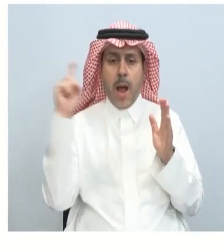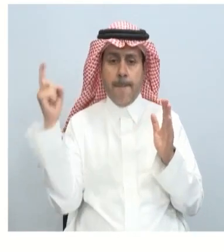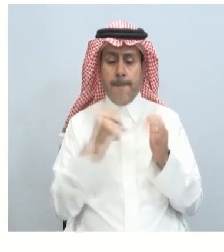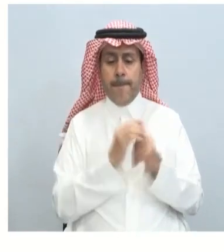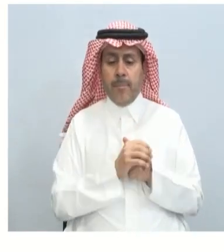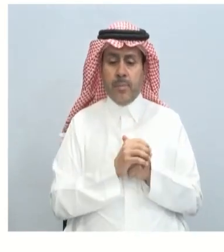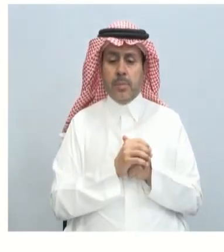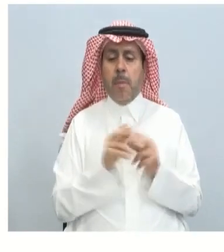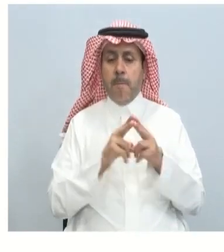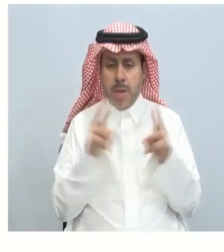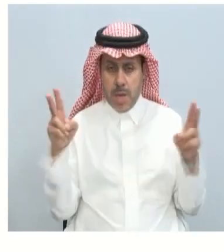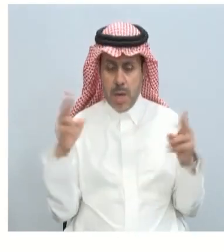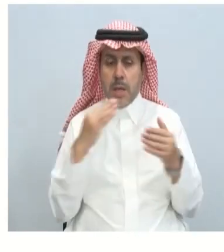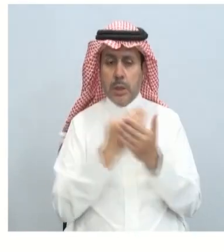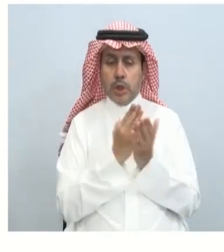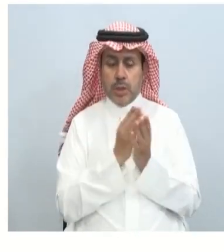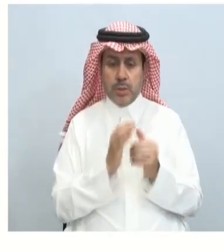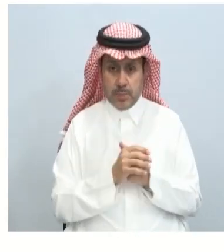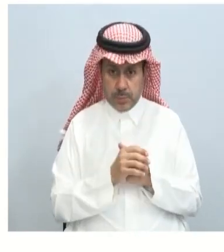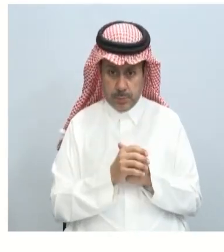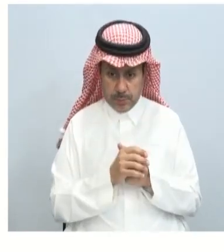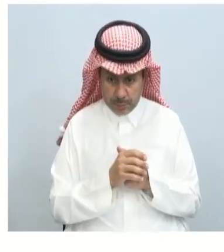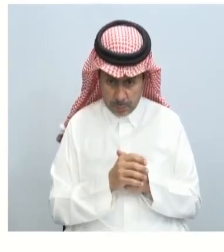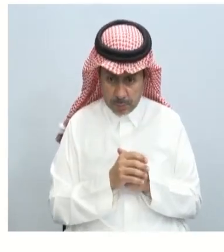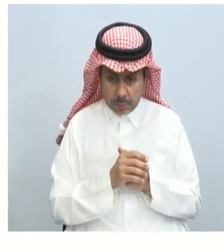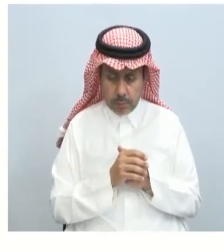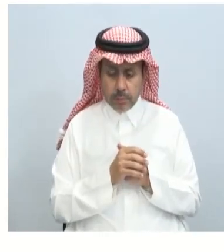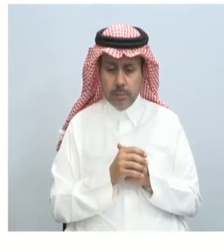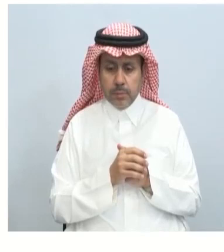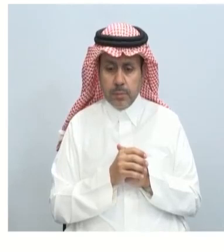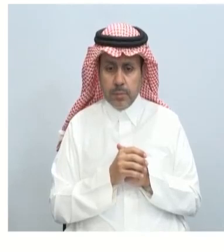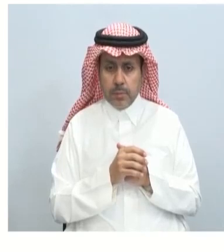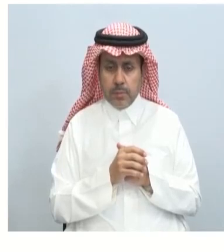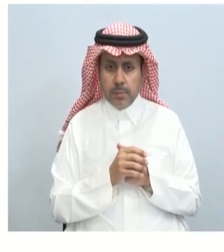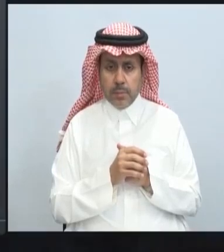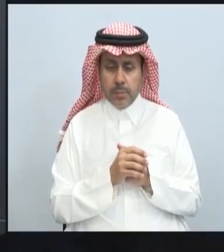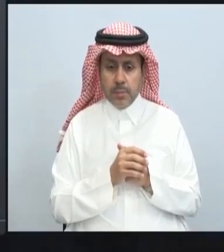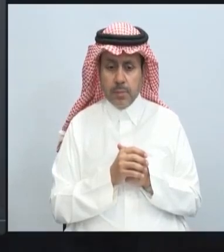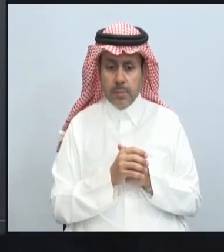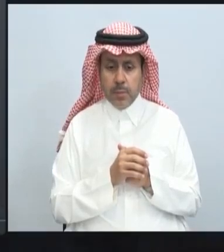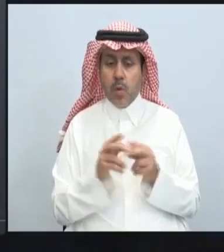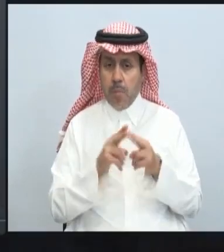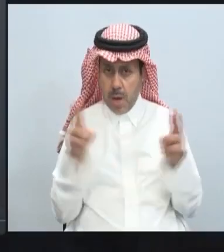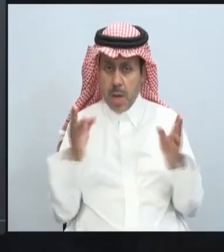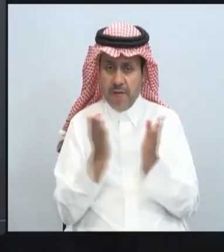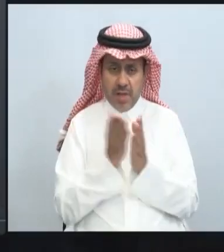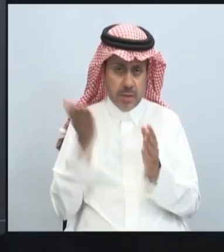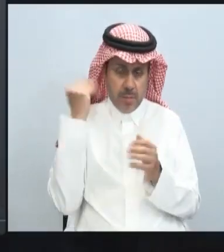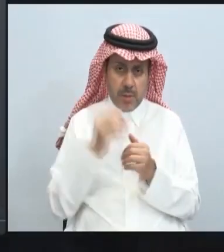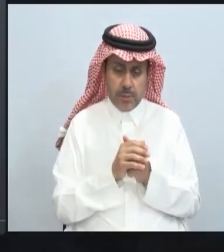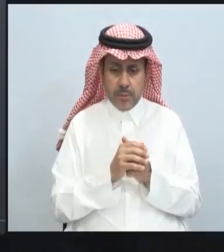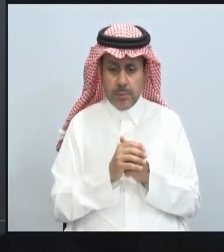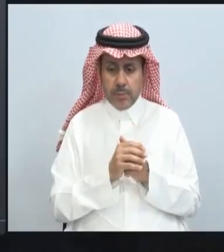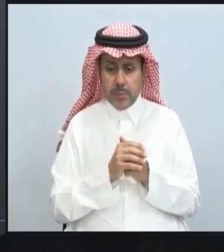الوحده بيان هذا التقسيم والفروع التي تندرج تحت اقسامه وهذا ما ذكرناه في الدرس الماضي